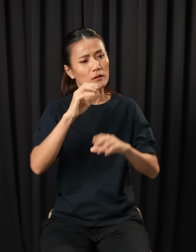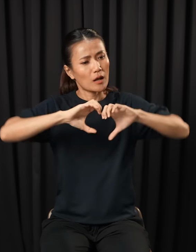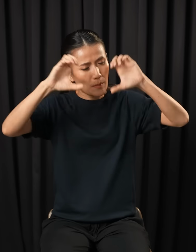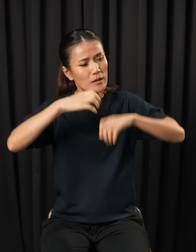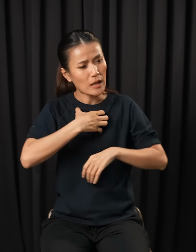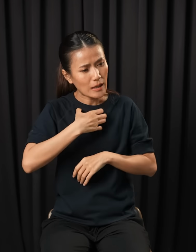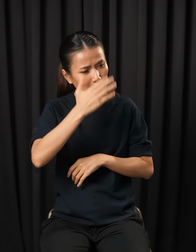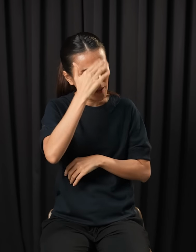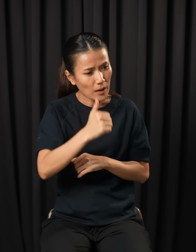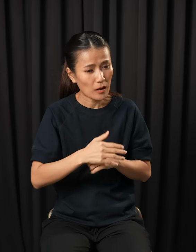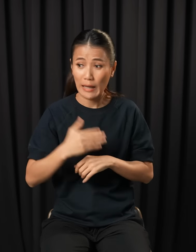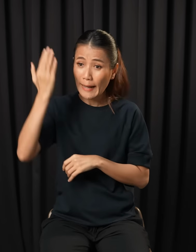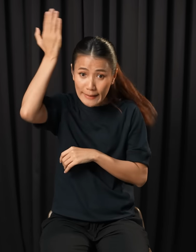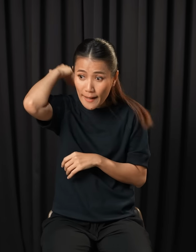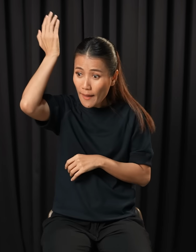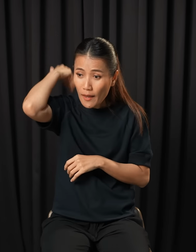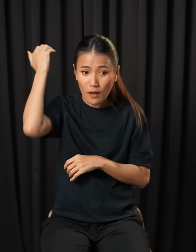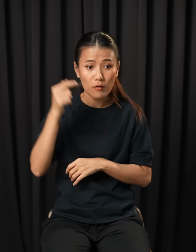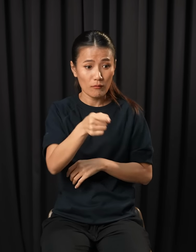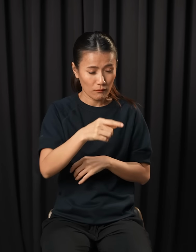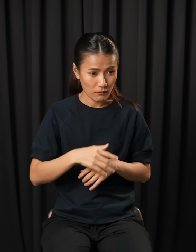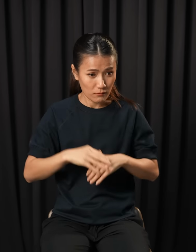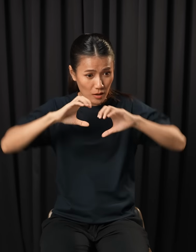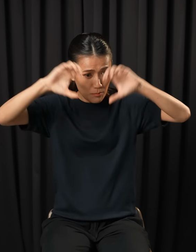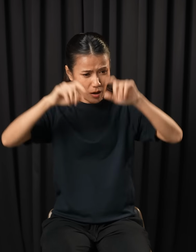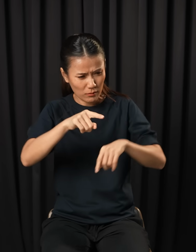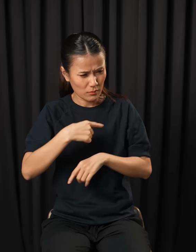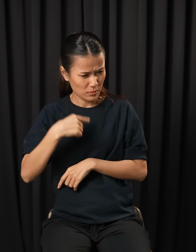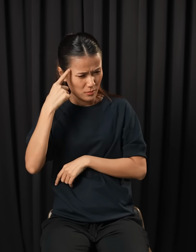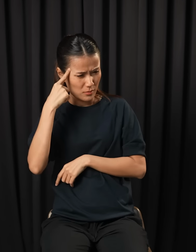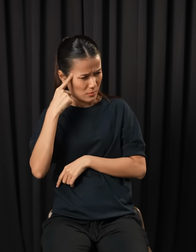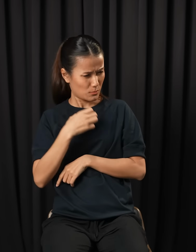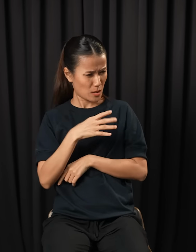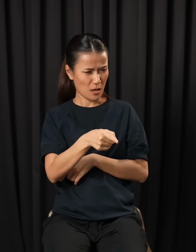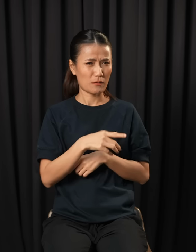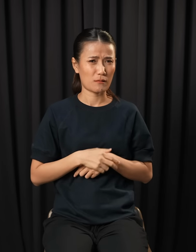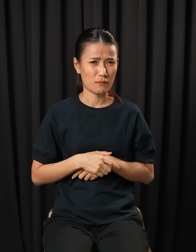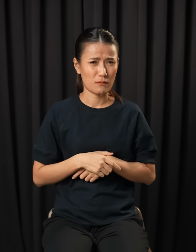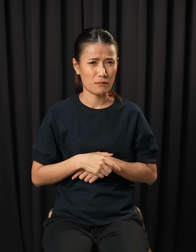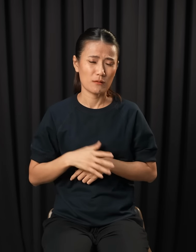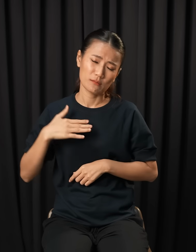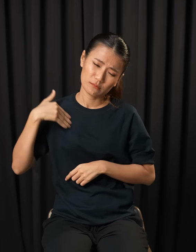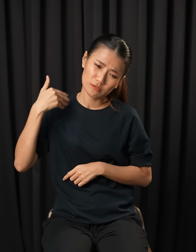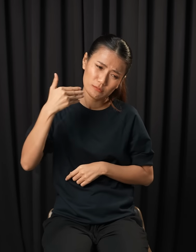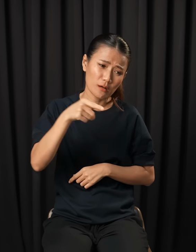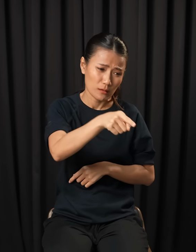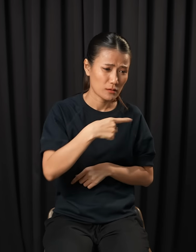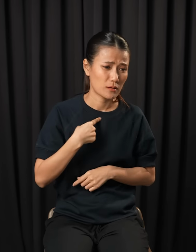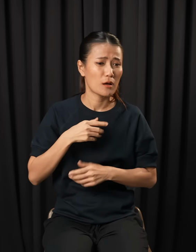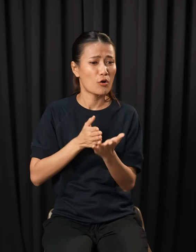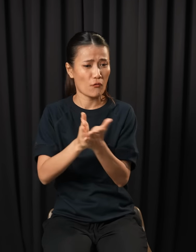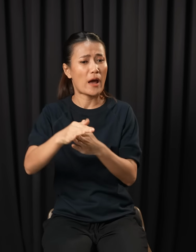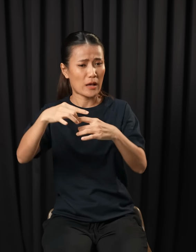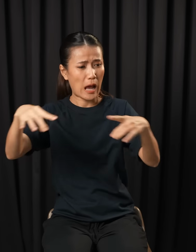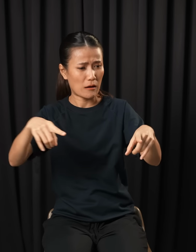กลครั้งนี้เนี่ยถึงอยากเป็นรัฐบาลมากครั้งที่แล้วนะไม่มีไอเดียแบ